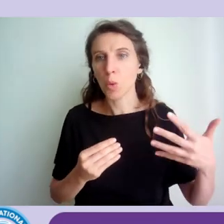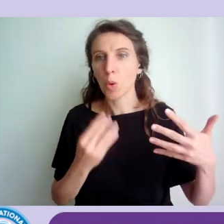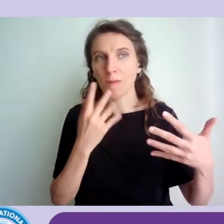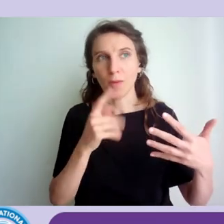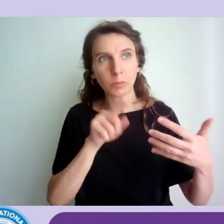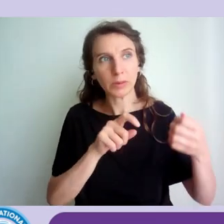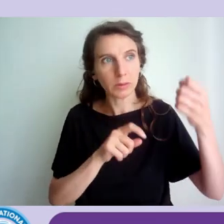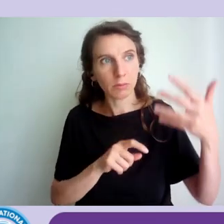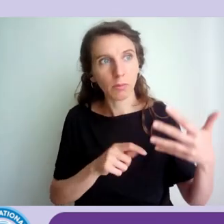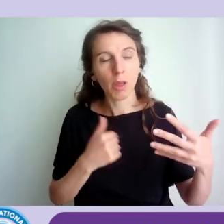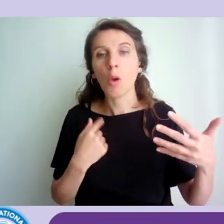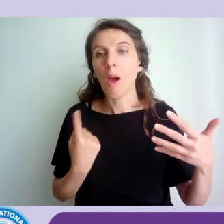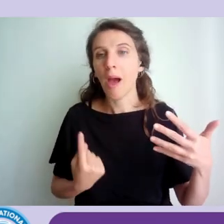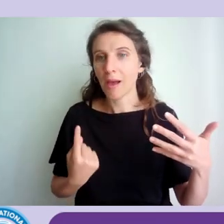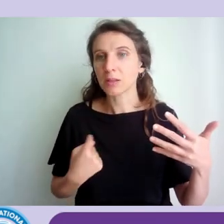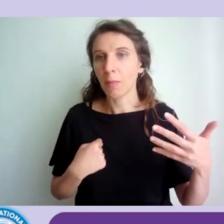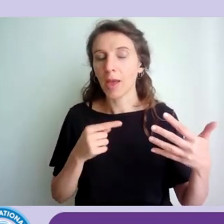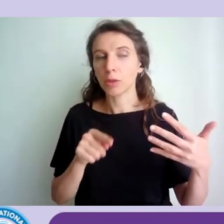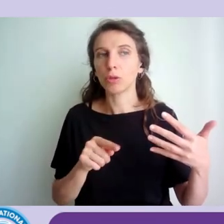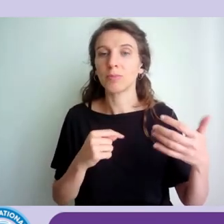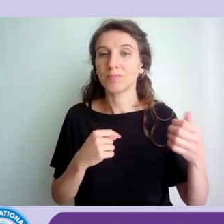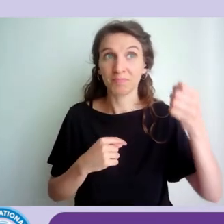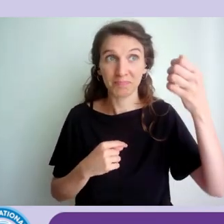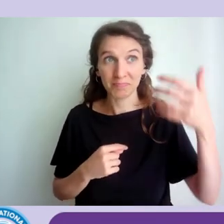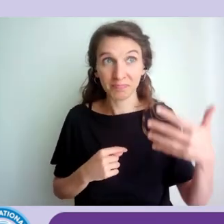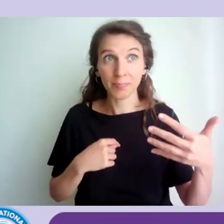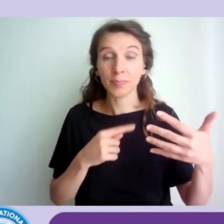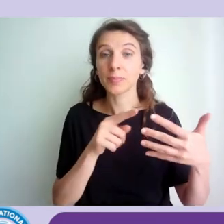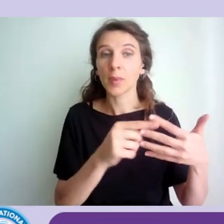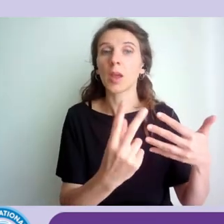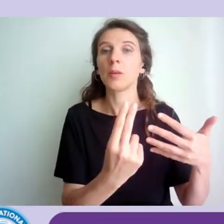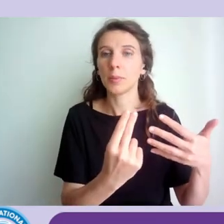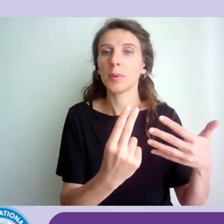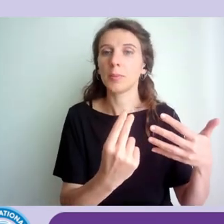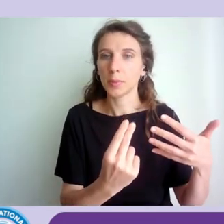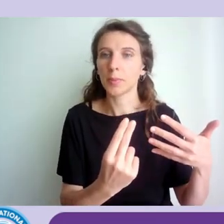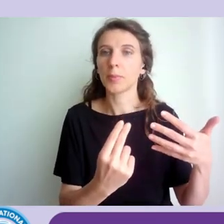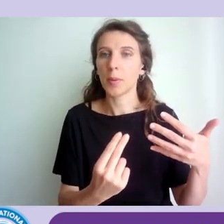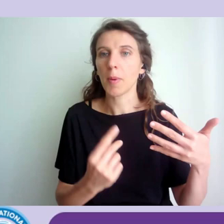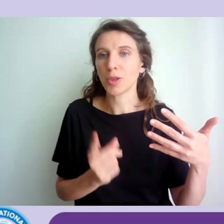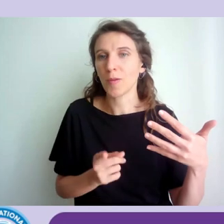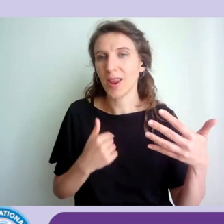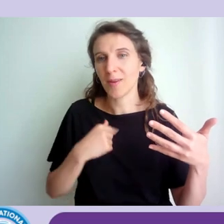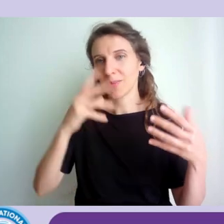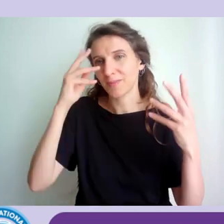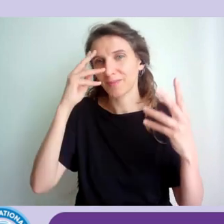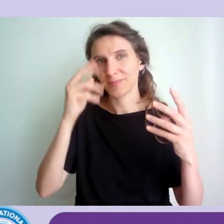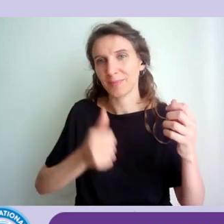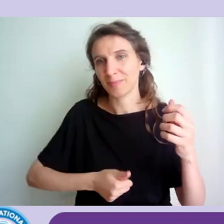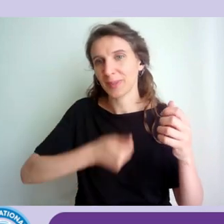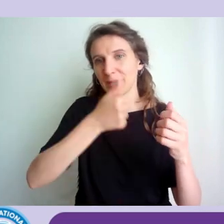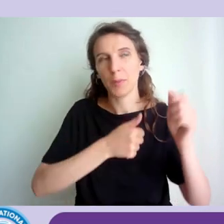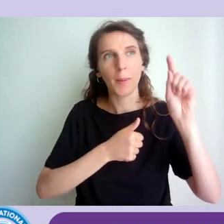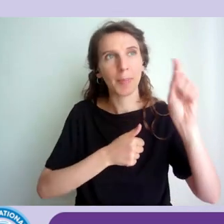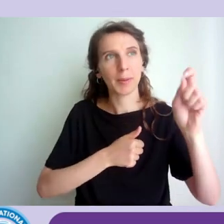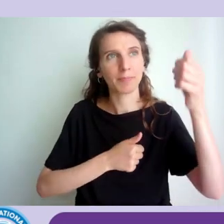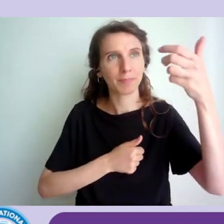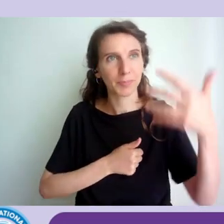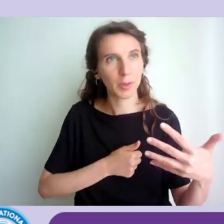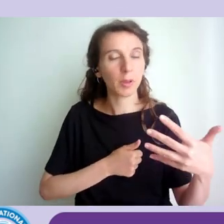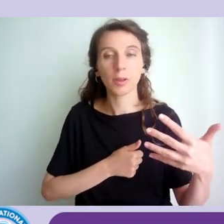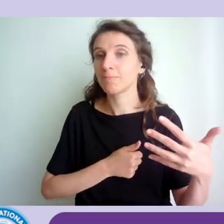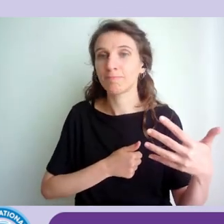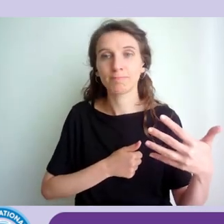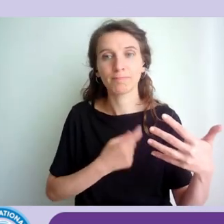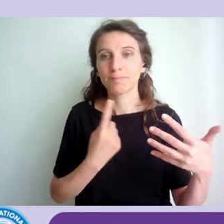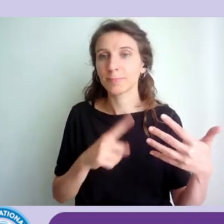aspetto che aprendo un menù le voci di quel menù le vedo subito logicamente immediatamente sotto e invece questo non